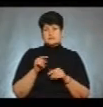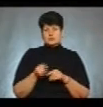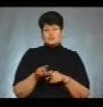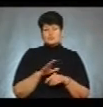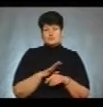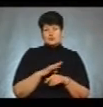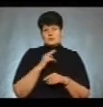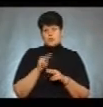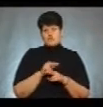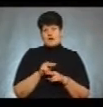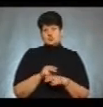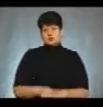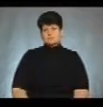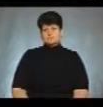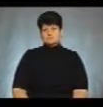зразу були зауваження.